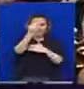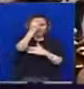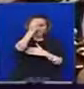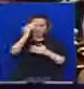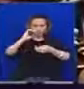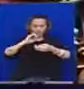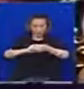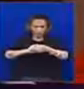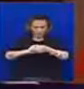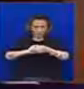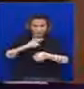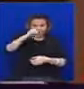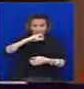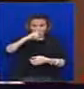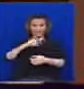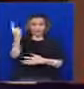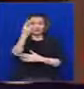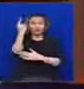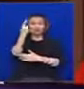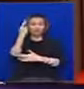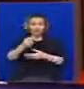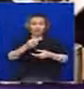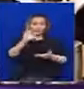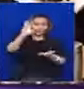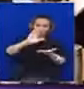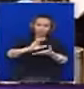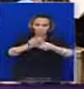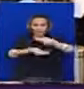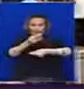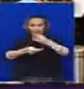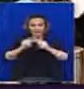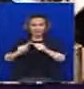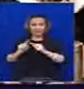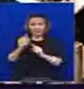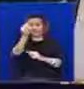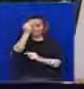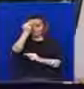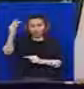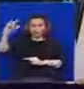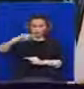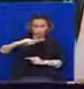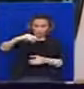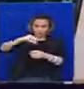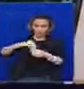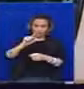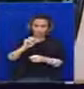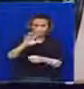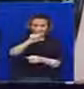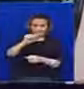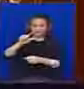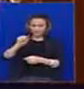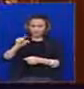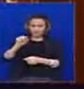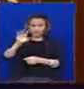พร้อมให้ความร่วมมือประเทศไทยในด้านการท่องเที่ยวการค้าและการลงทุนซึ่งนายฮาจิเมะอยู่ระหว่างการเยือนไทยในช่วงวันที่25-28พฤษภาค